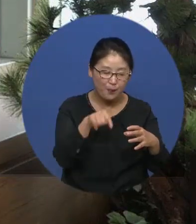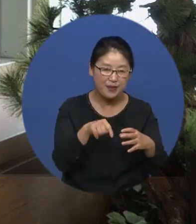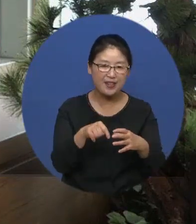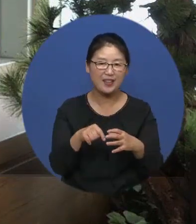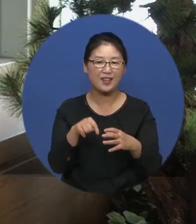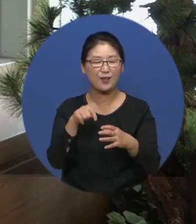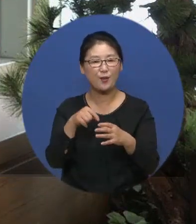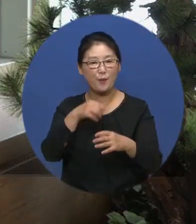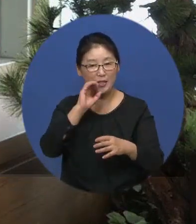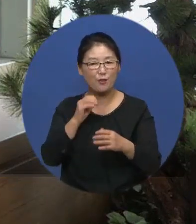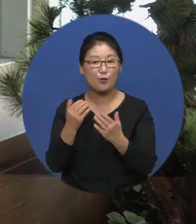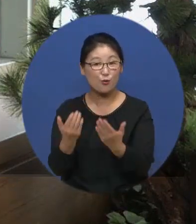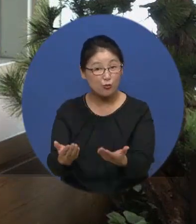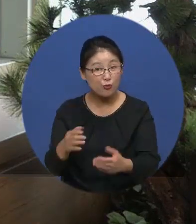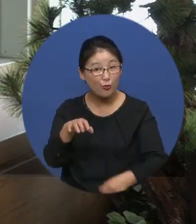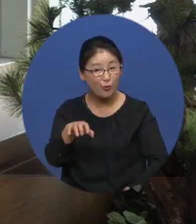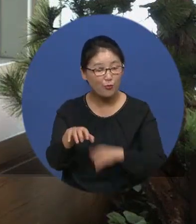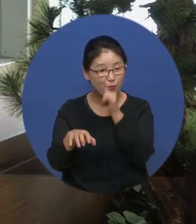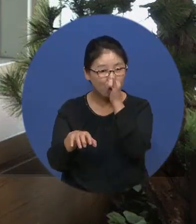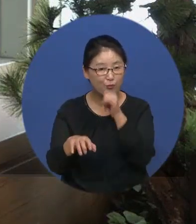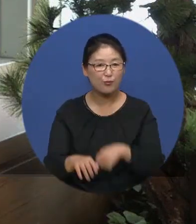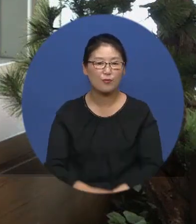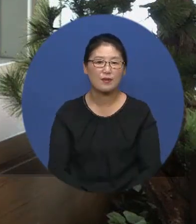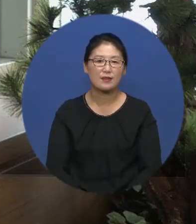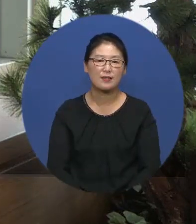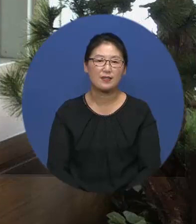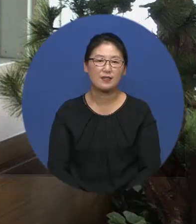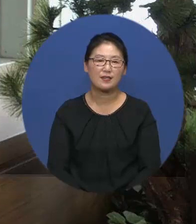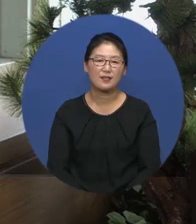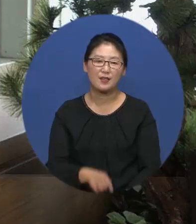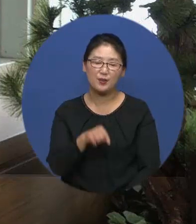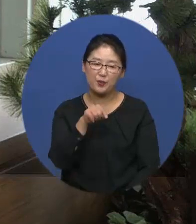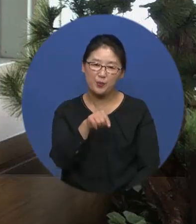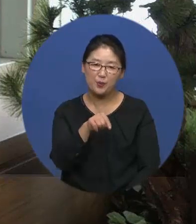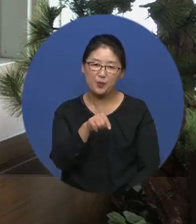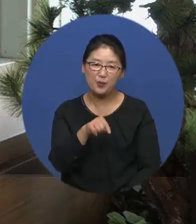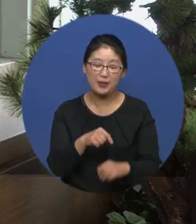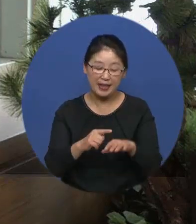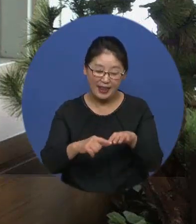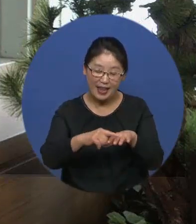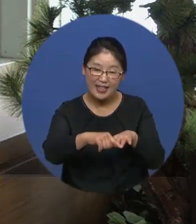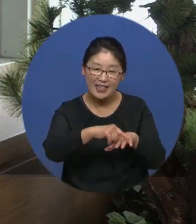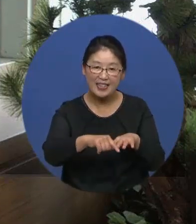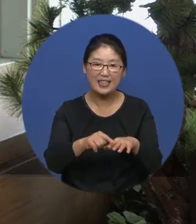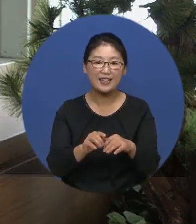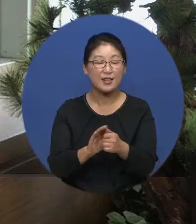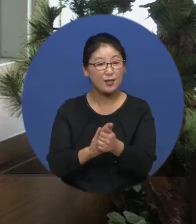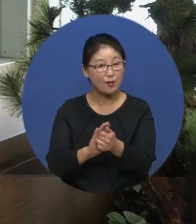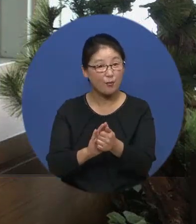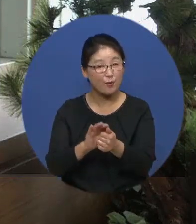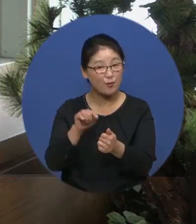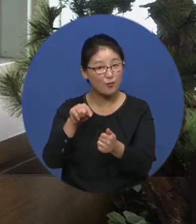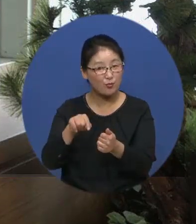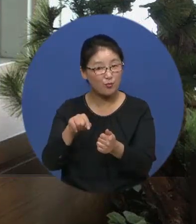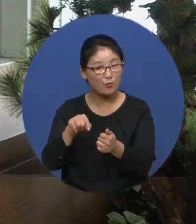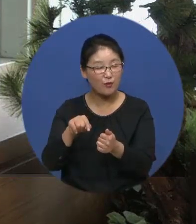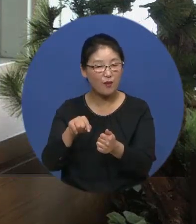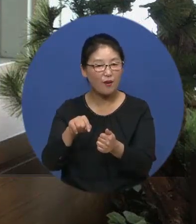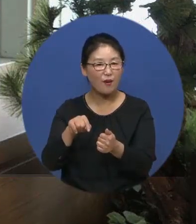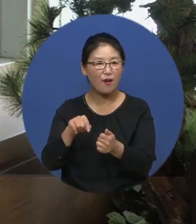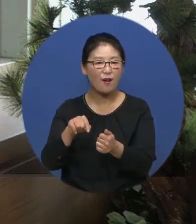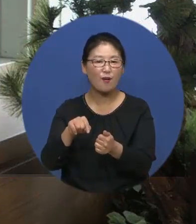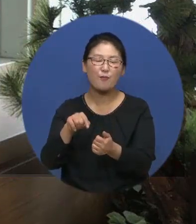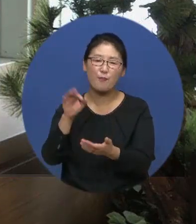공간을 제공할 수 있는 카페테리아가 있고 그리고 합리적인 가격에 네일아트 서비스를 받을 수 있는 공간이 제공되다